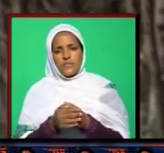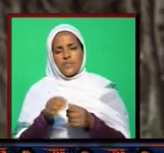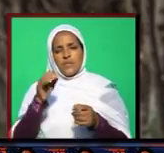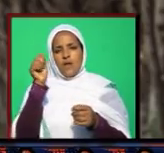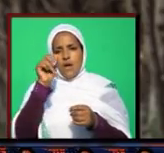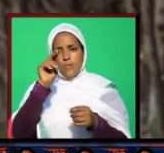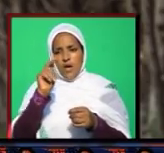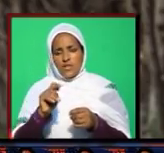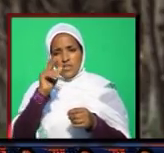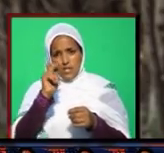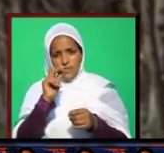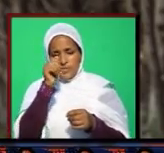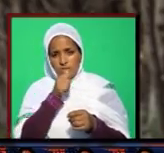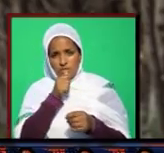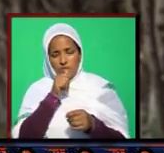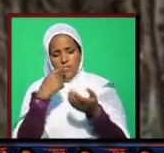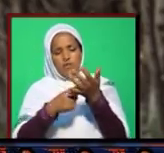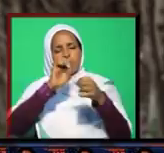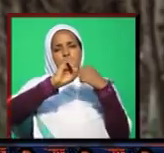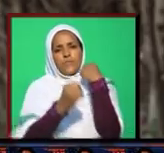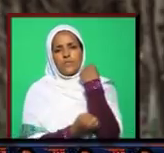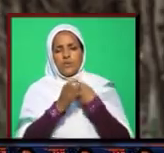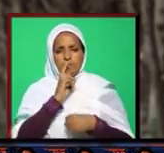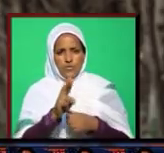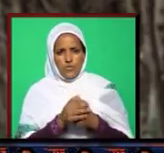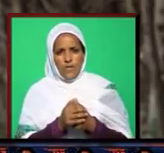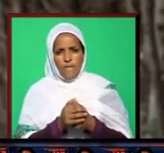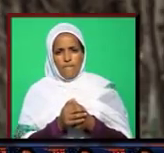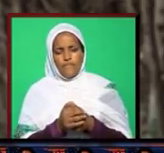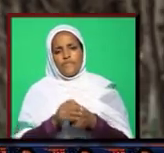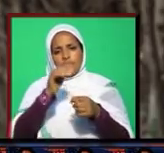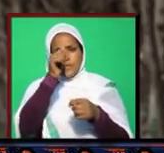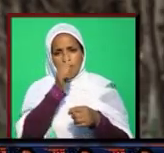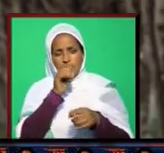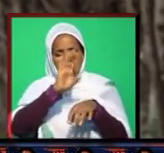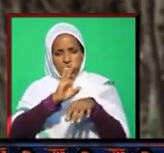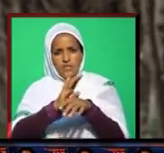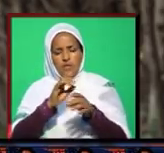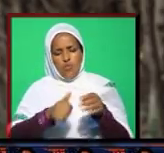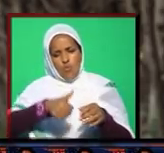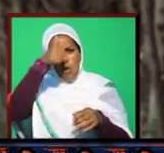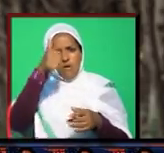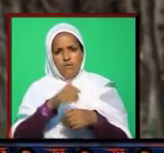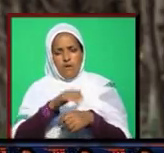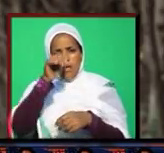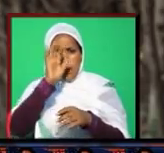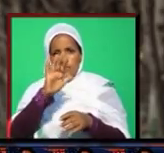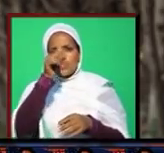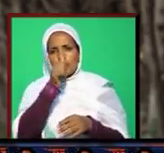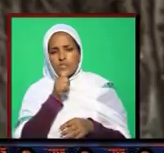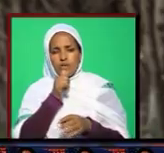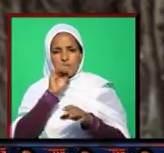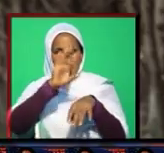እንደው አይማድ ያለ ቤተክርስቲያን የሚ ቤተክርስቲያን ምሰሶዎቿ እነዚህ ስለ ምሰሶዎቿ መናገር በምን